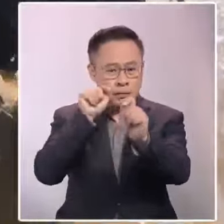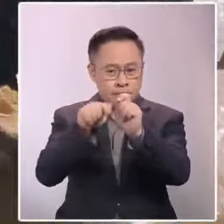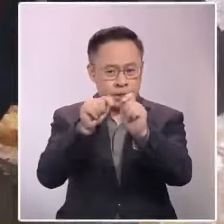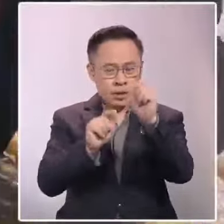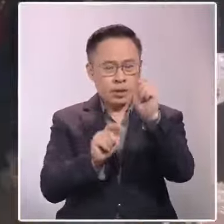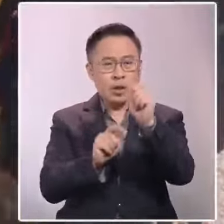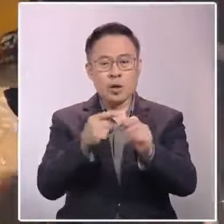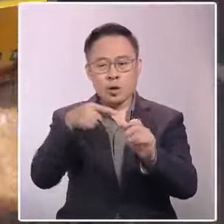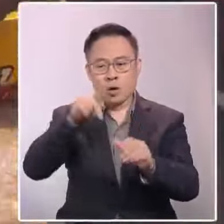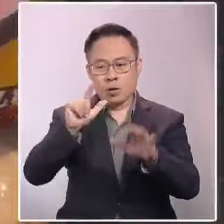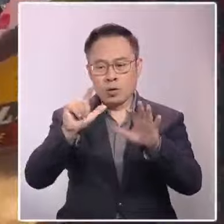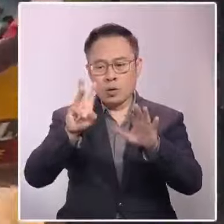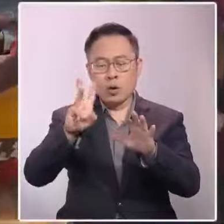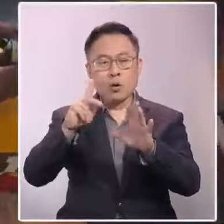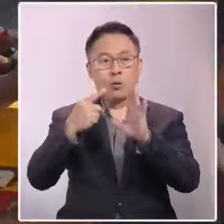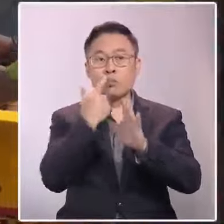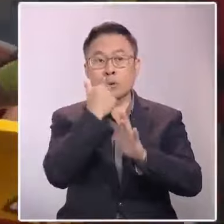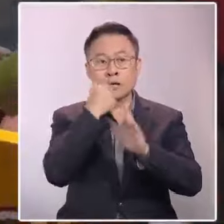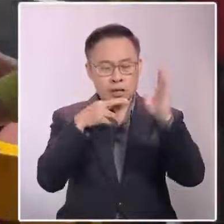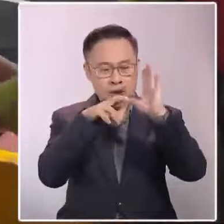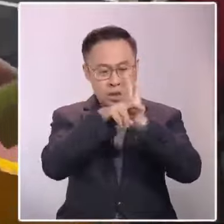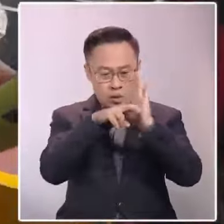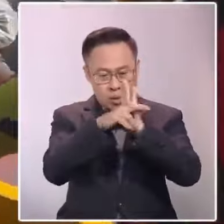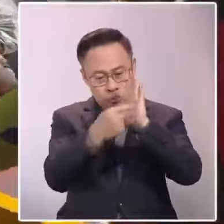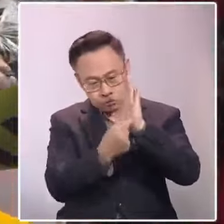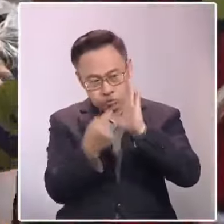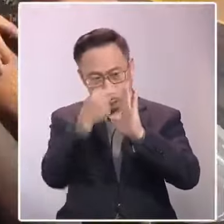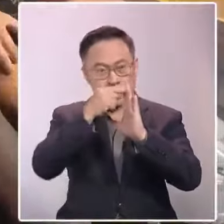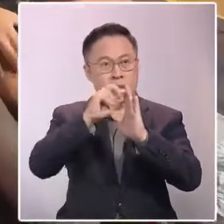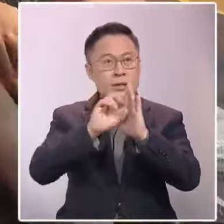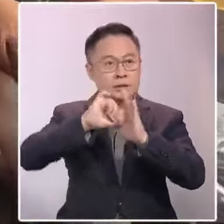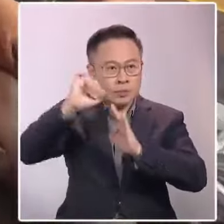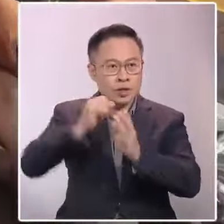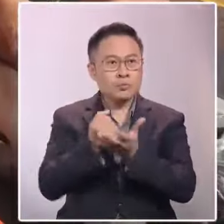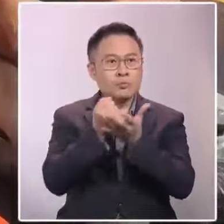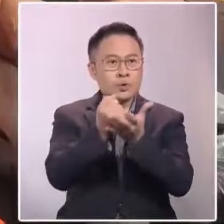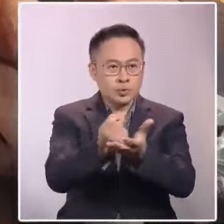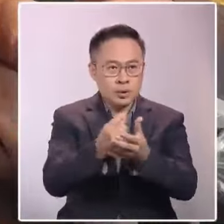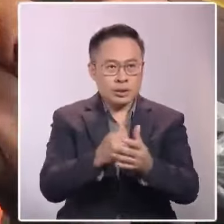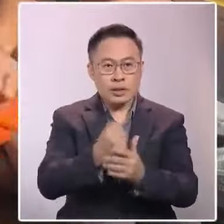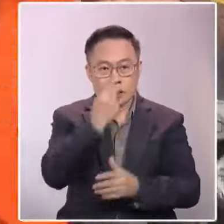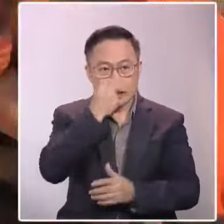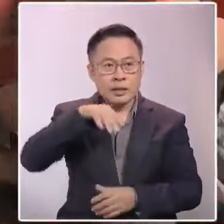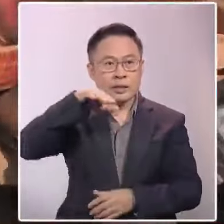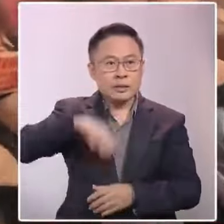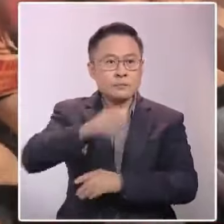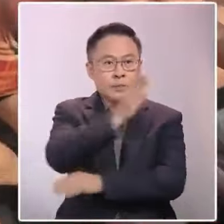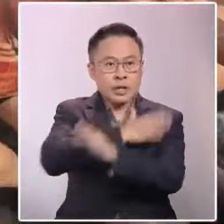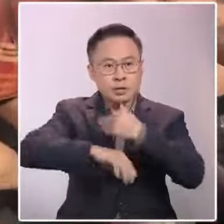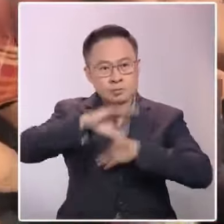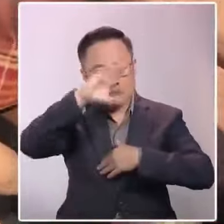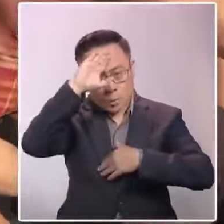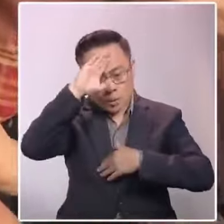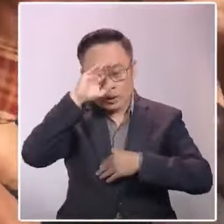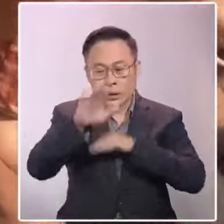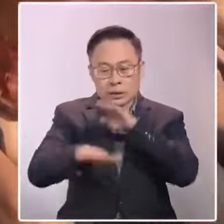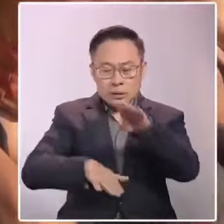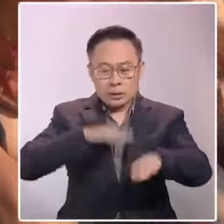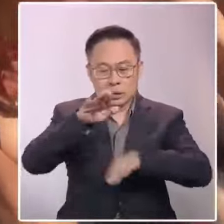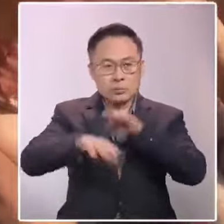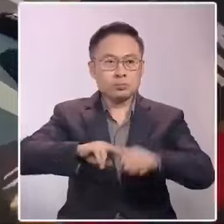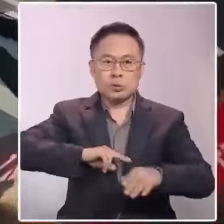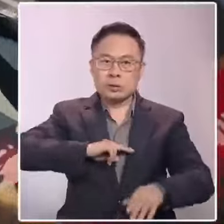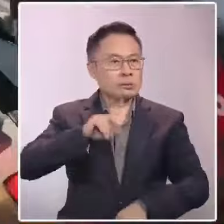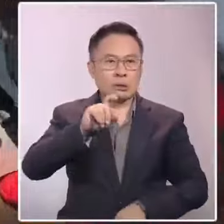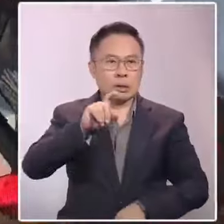อพยพคุณยายพร้อมทั้งน้องสันและน้องแซนหลานชายฝาแฝดโดยเฉพาะน้องสันที่เป็นเด็กพิเศษและป่วยไม่สามารถช่วยเหลือตัวเอง